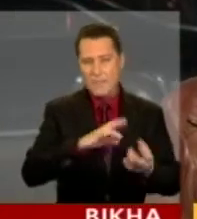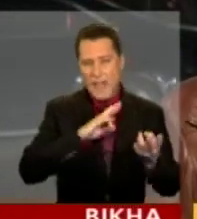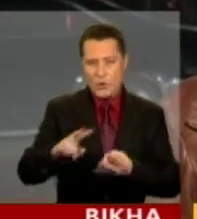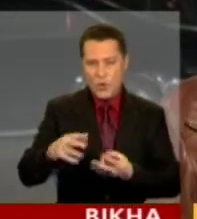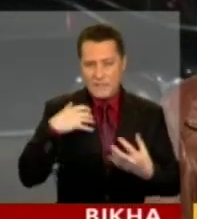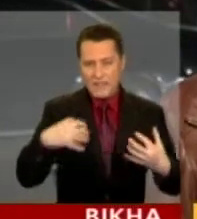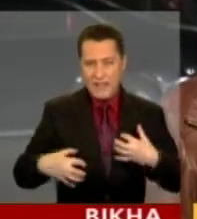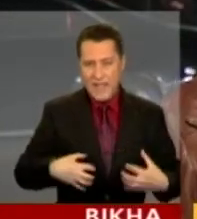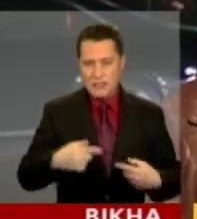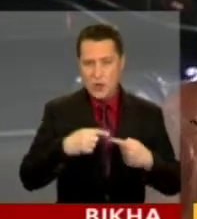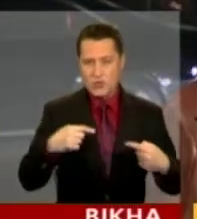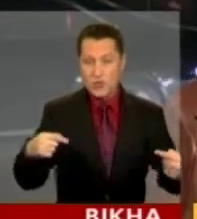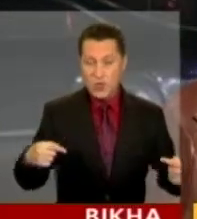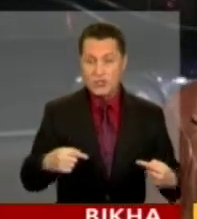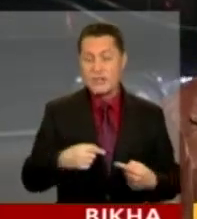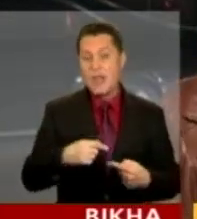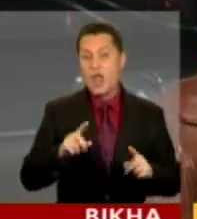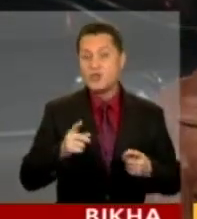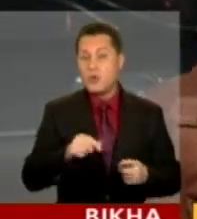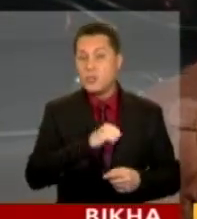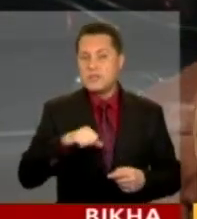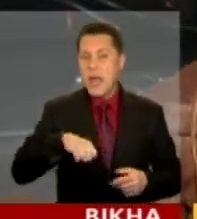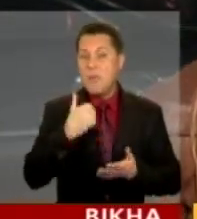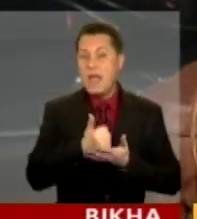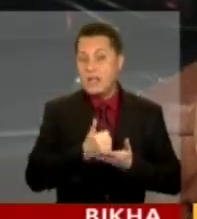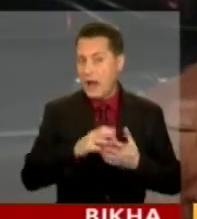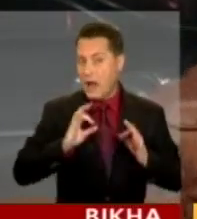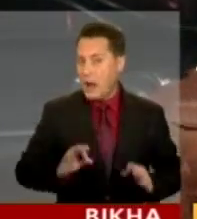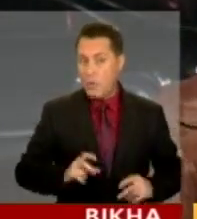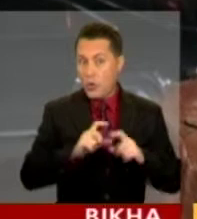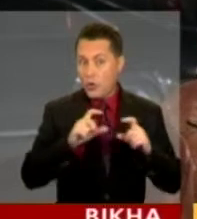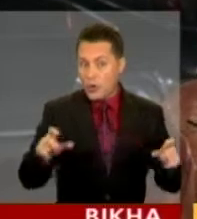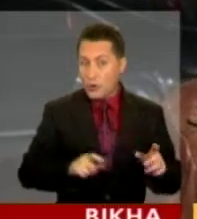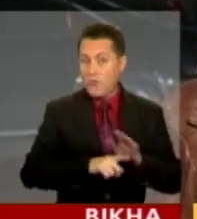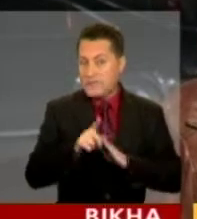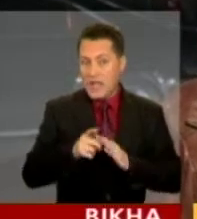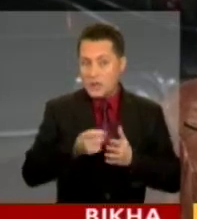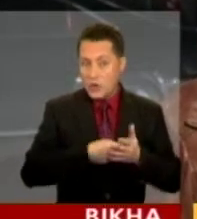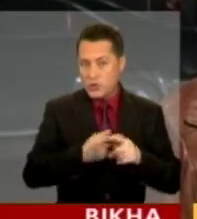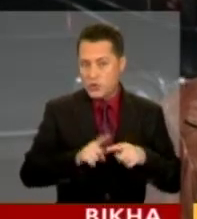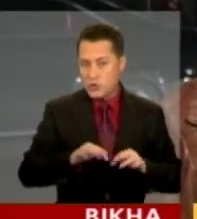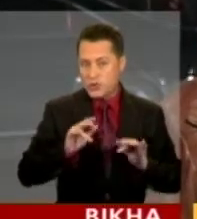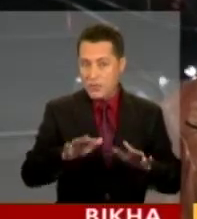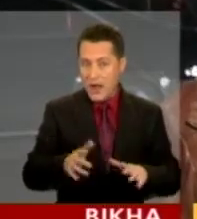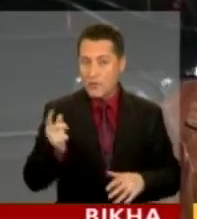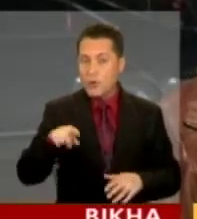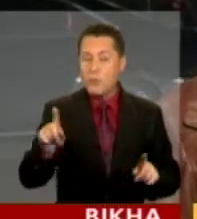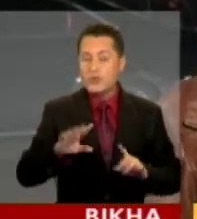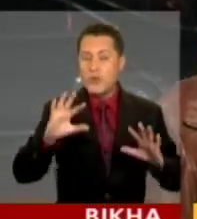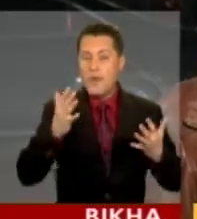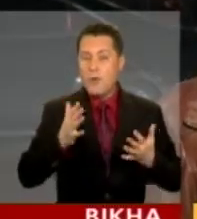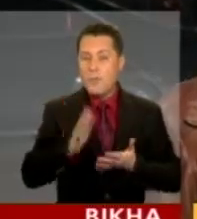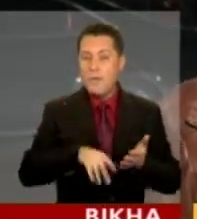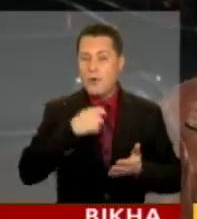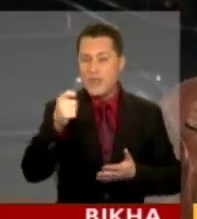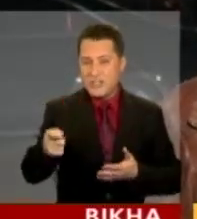тілесні ушкодження. І, власне, чому саме Генеральна прокуратура взялася розслідувати цю справу? Тому що на момент подачі заяви,